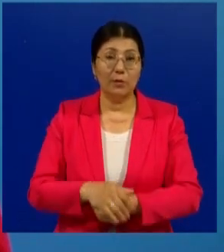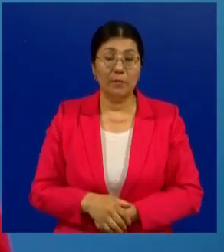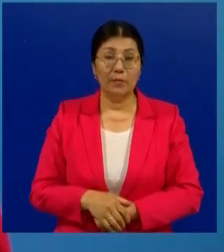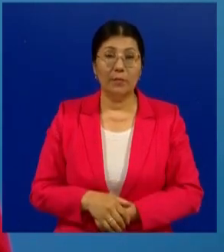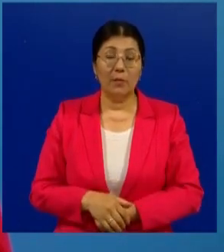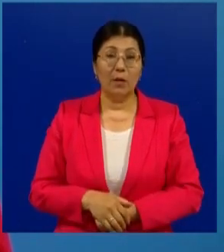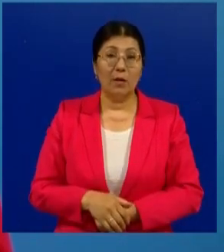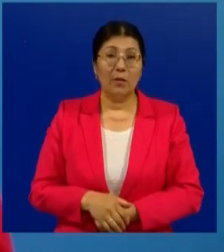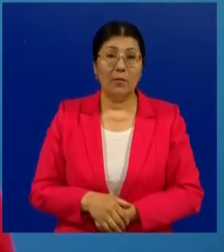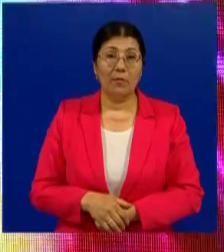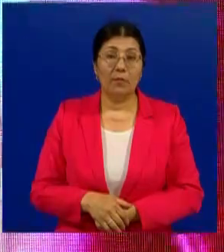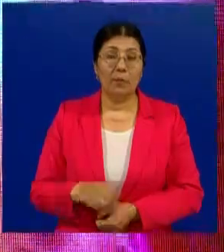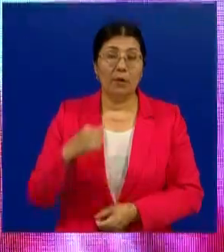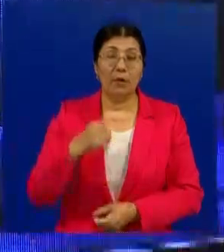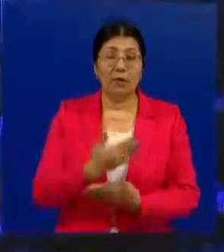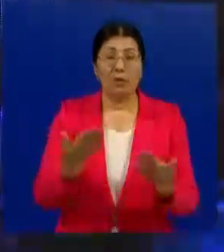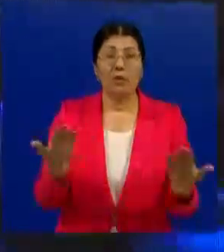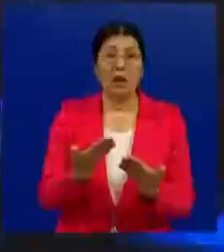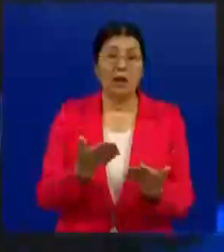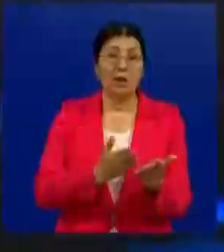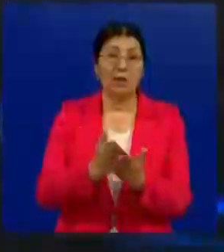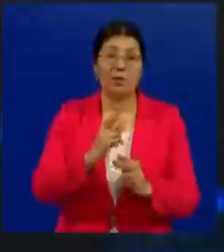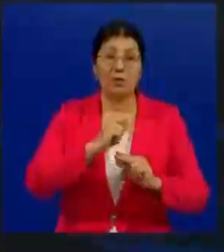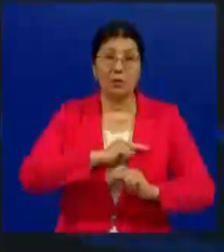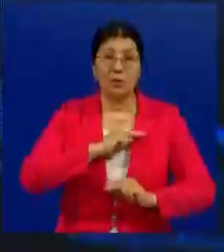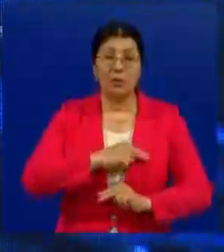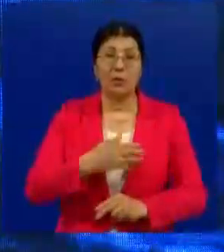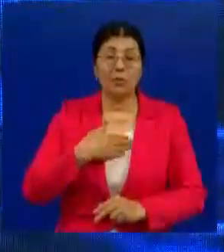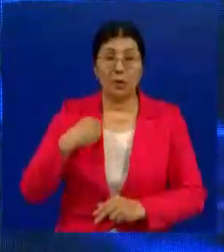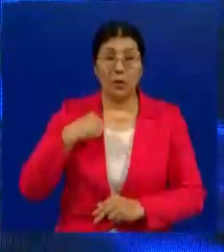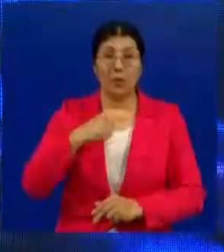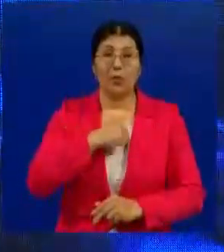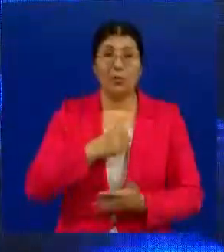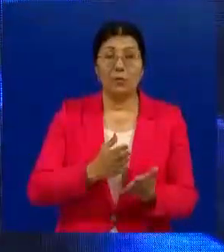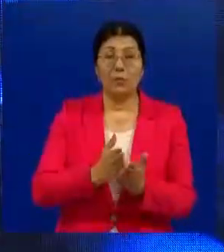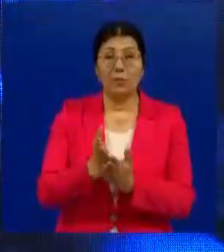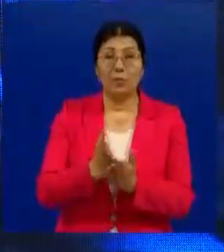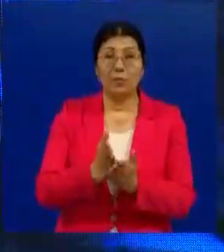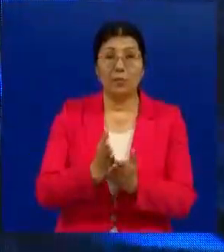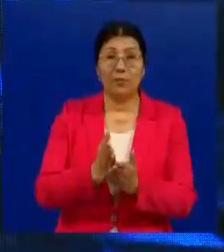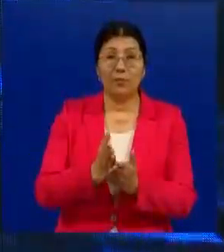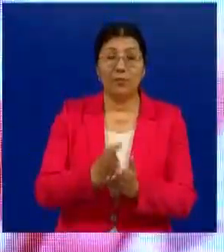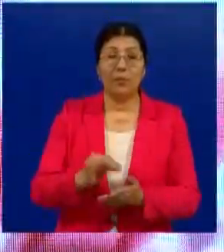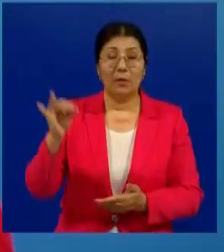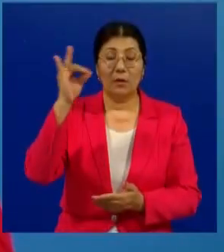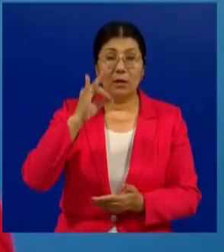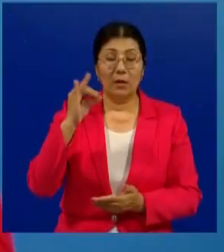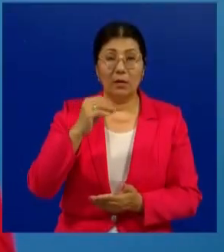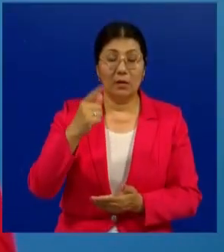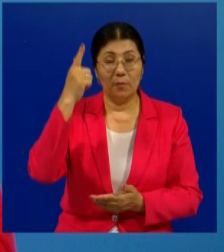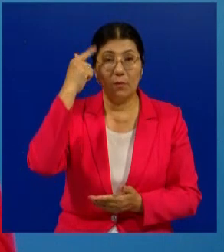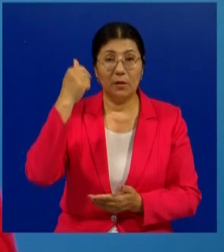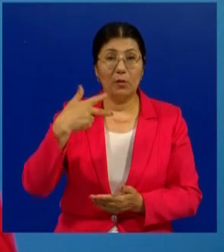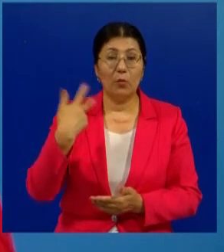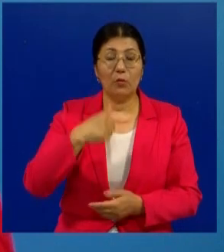бірнеше бағыт деп қалдыңыз ғой. Өзіңіз қай бағытта енді қазір? Енді жалпы өзімнің бағытыма келетін болса, мынау бізде тарихтан белгілі 30-шы